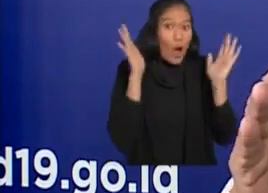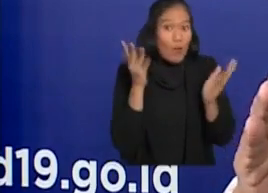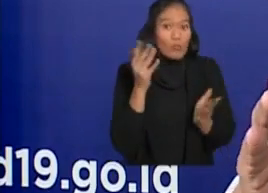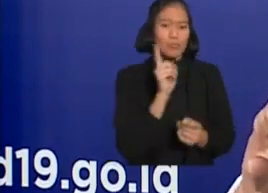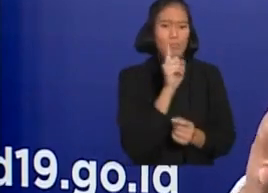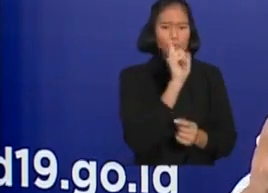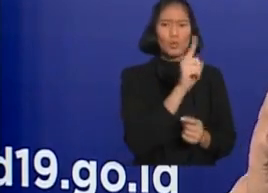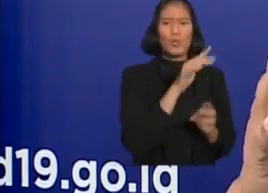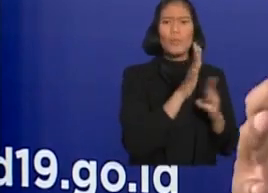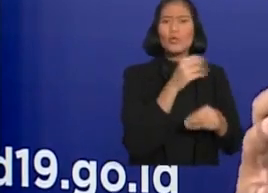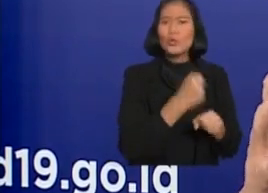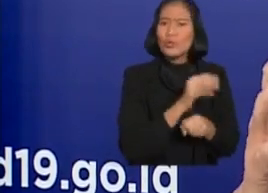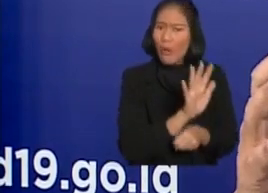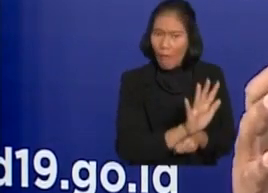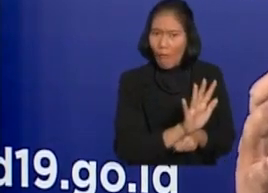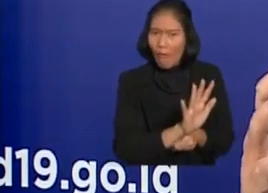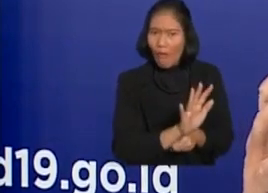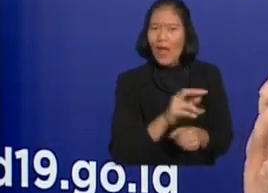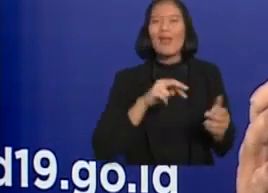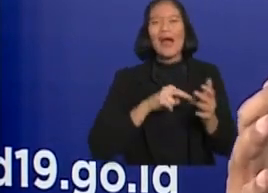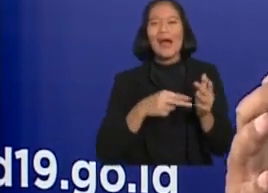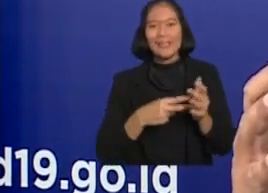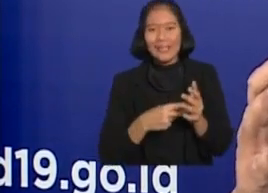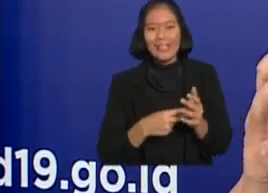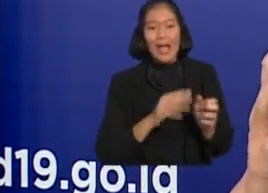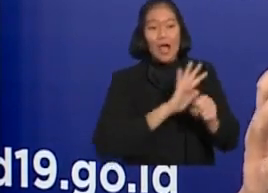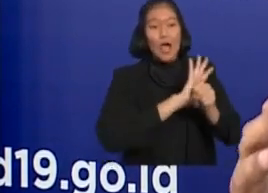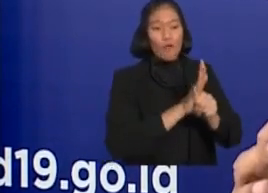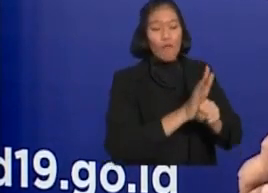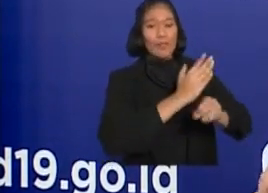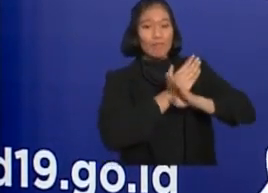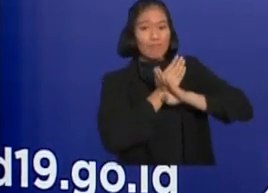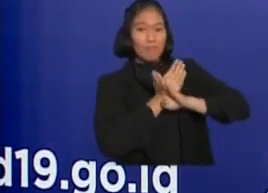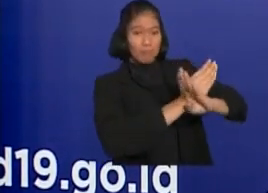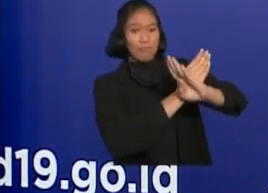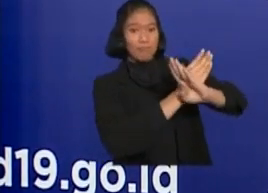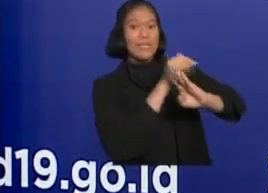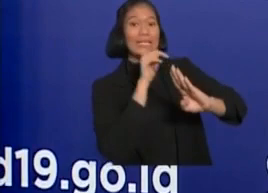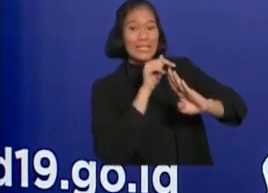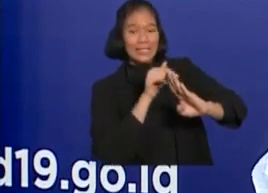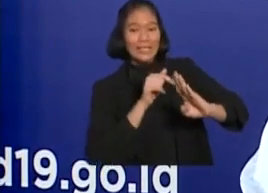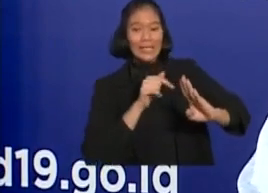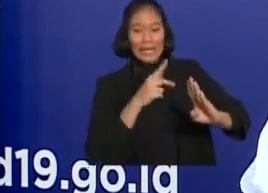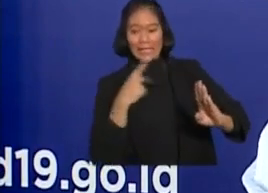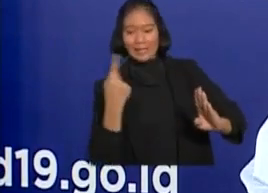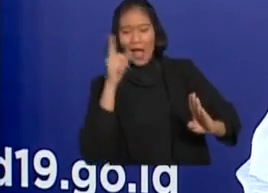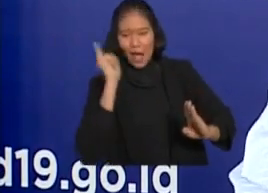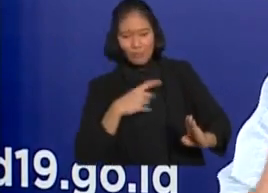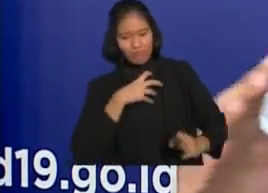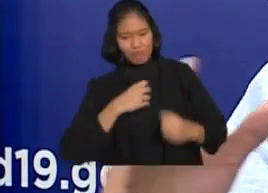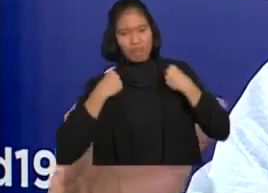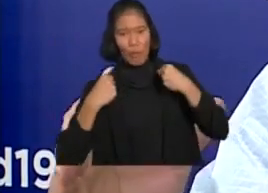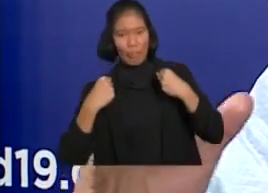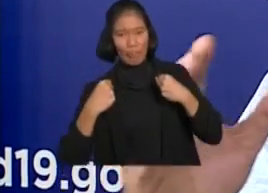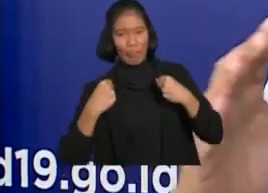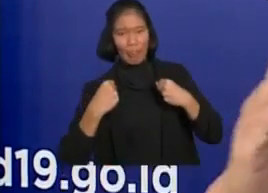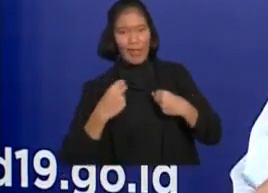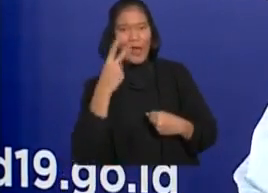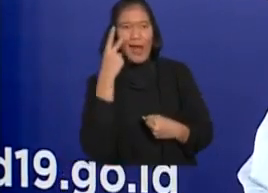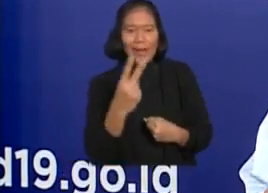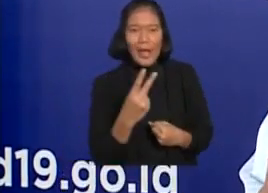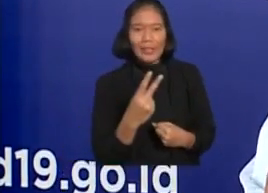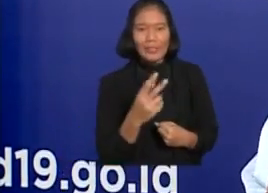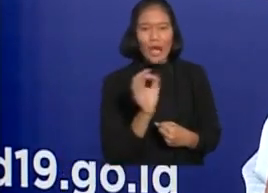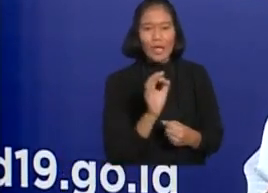kita makanya berperang melawan sascorp to atau coffee ini kita harus punya ketahanan kita harus lihat